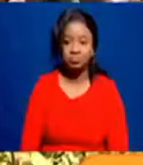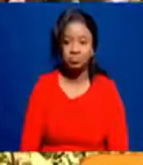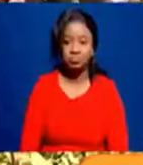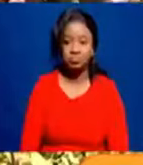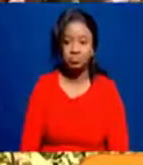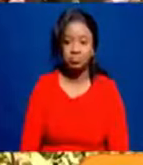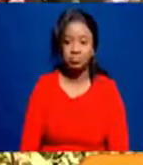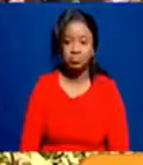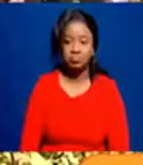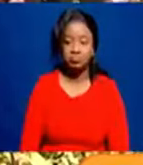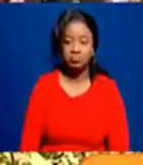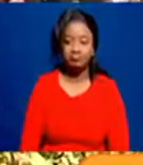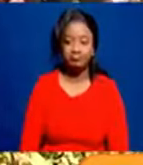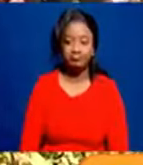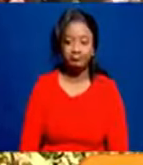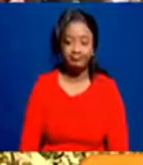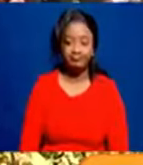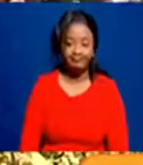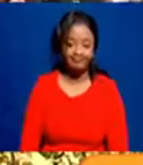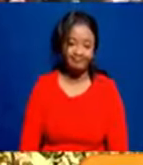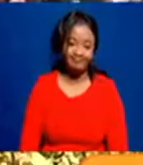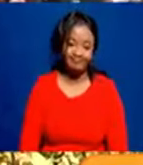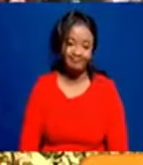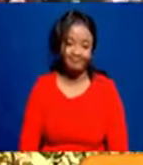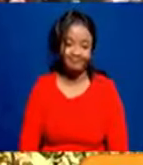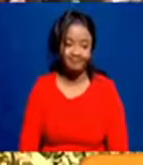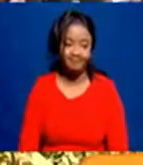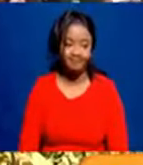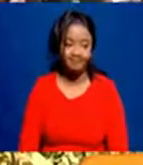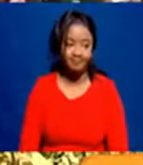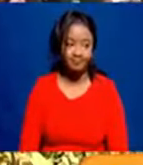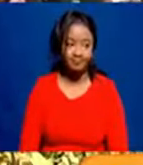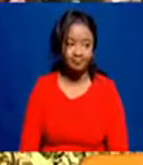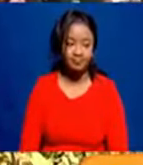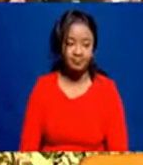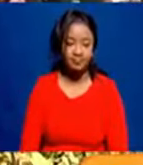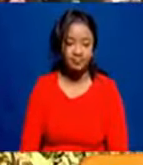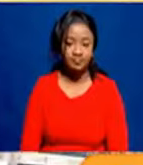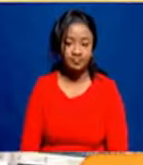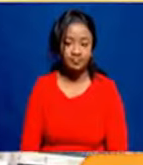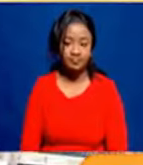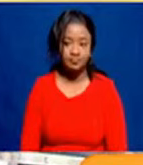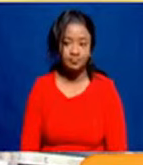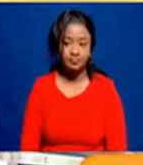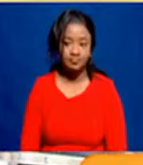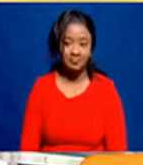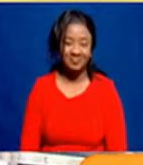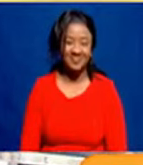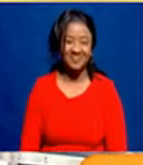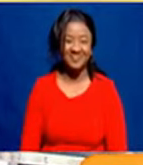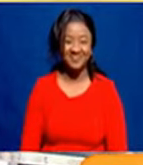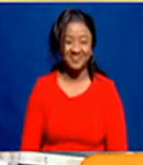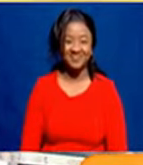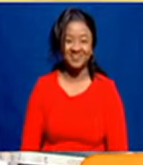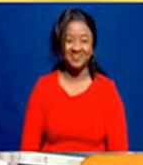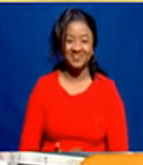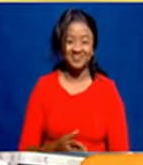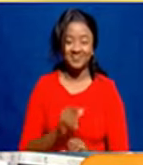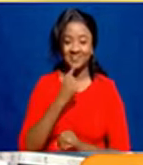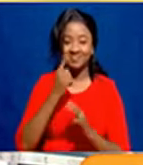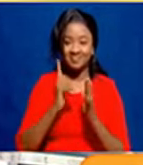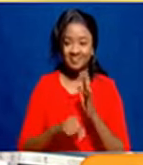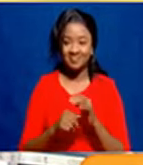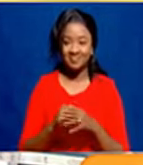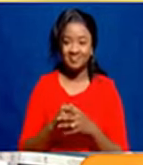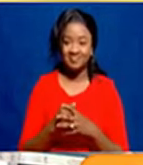Crispin Otieno, runinga ya Citizen, kaunti ya Kisii. Na mwenye wanasema lisilo na budi